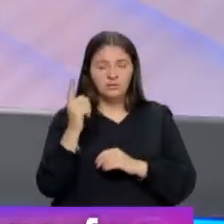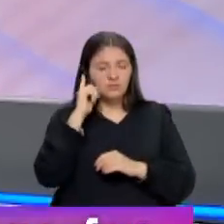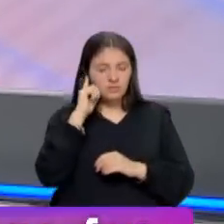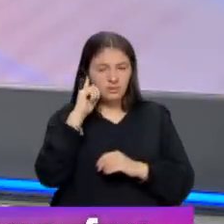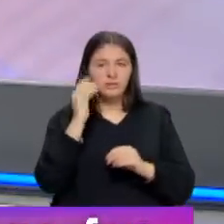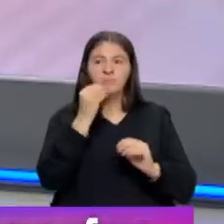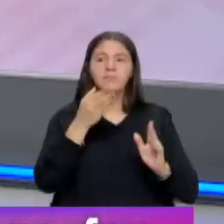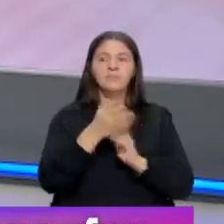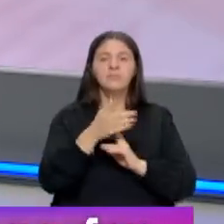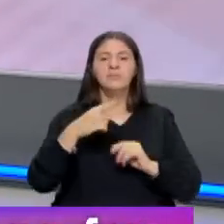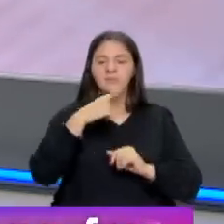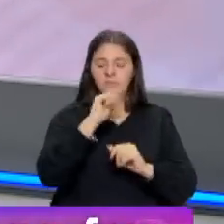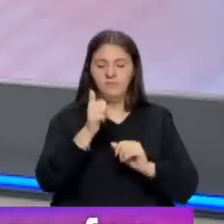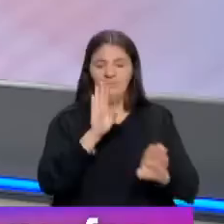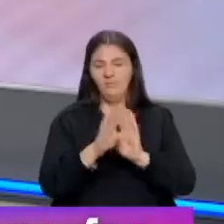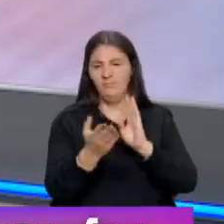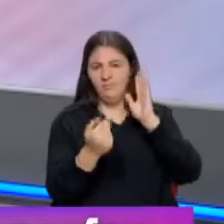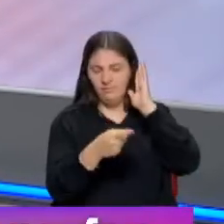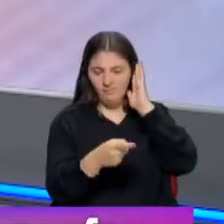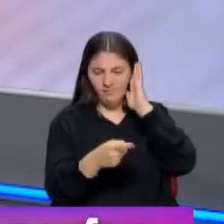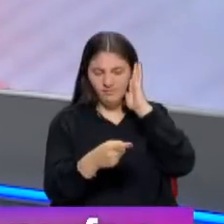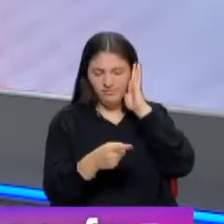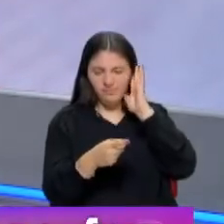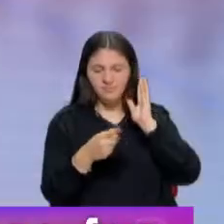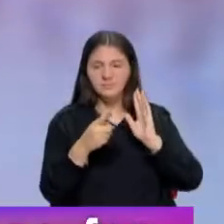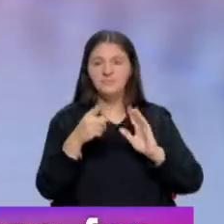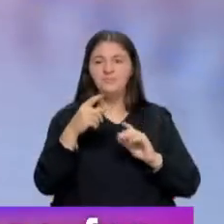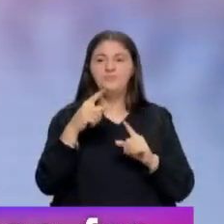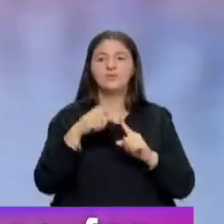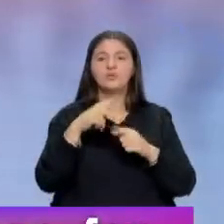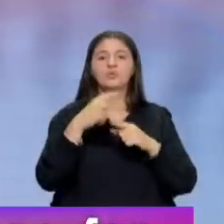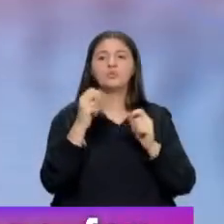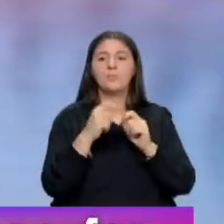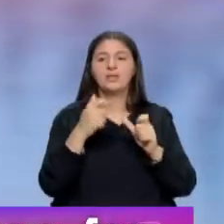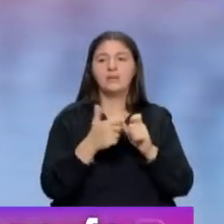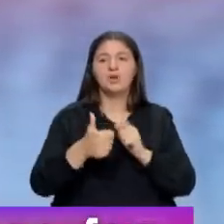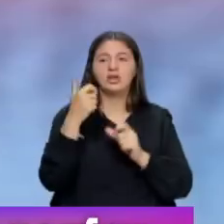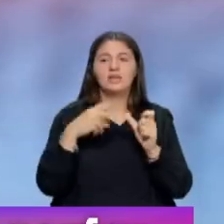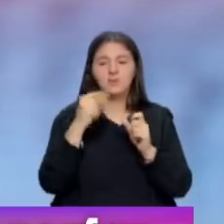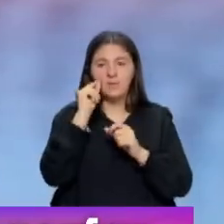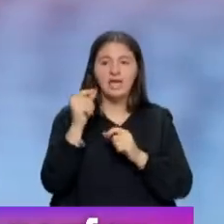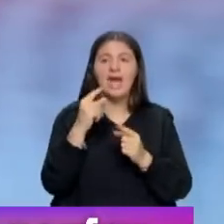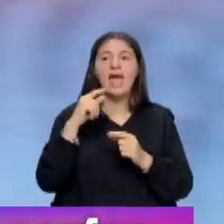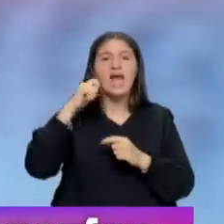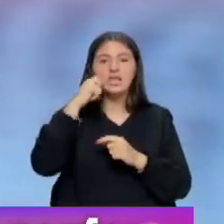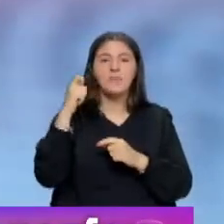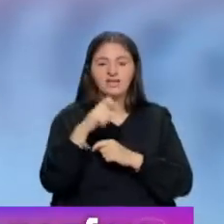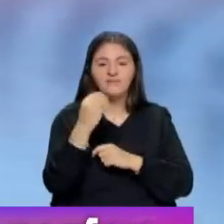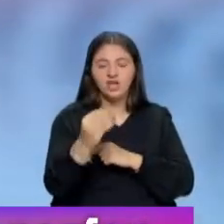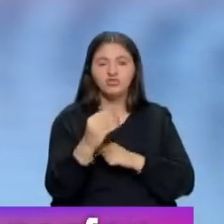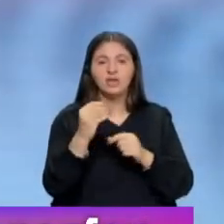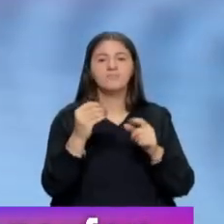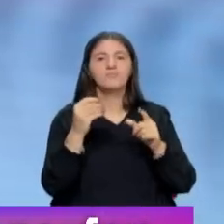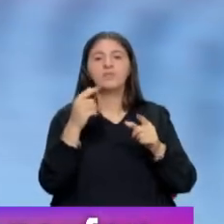gıdaya erişimde zor günler kapıda Genel Başkanı Şemsi Bayraktar Ekim ayında verilecek